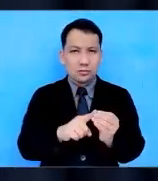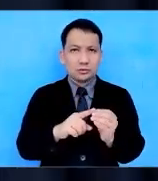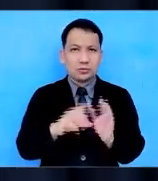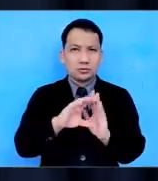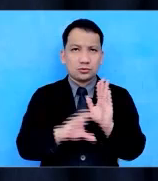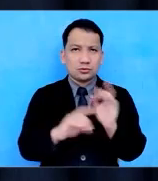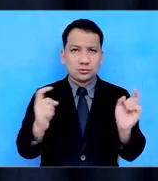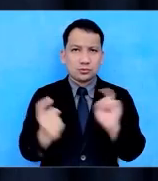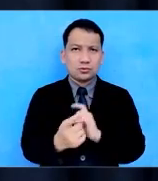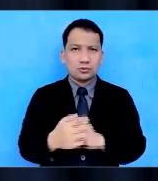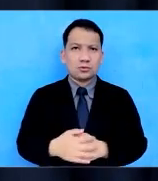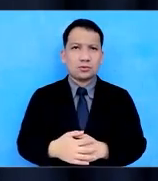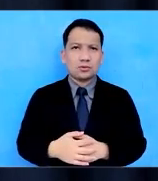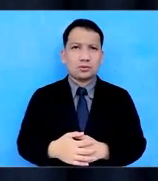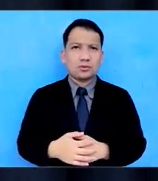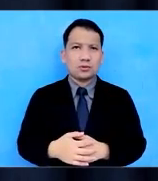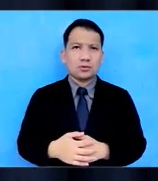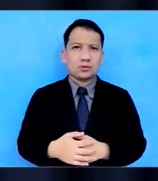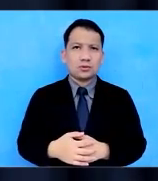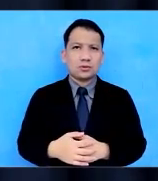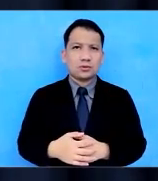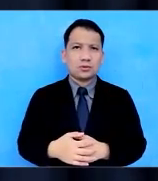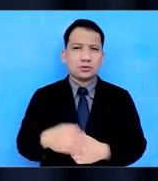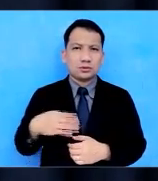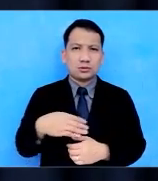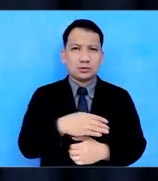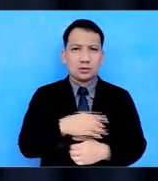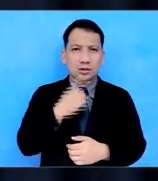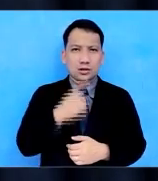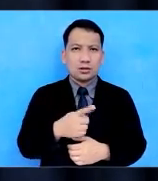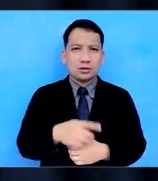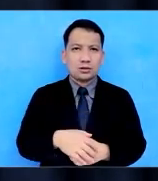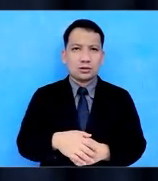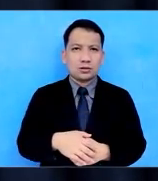Si Congressman Rufus Rodriguez ng Cagayan de Oro,